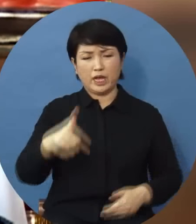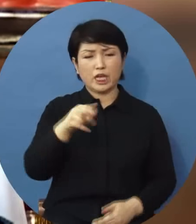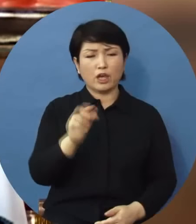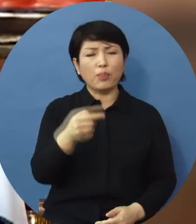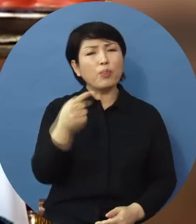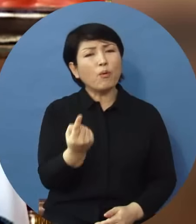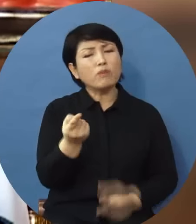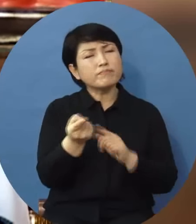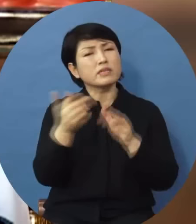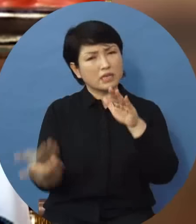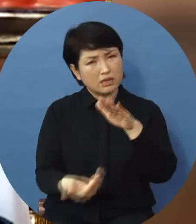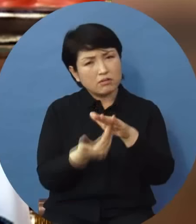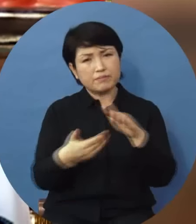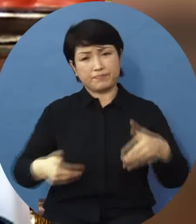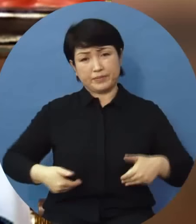견도는 정득해야 한다.